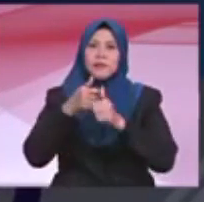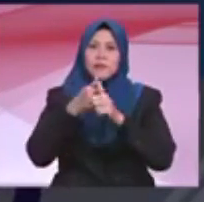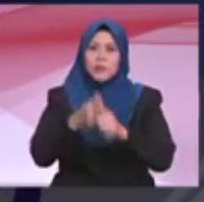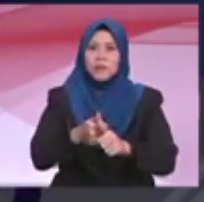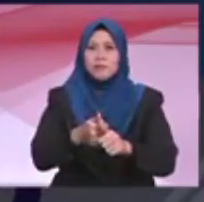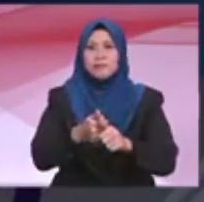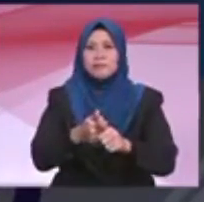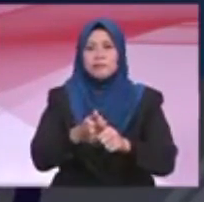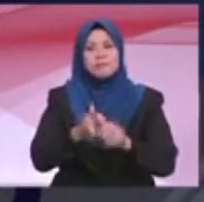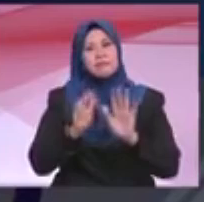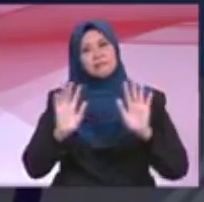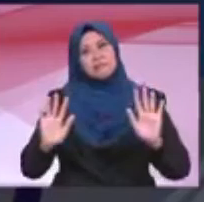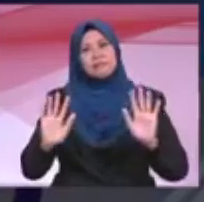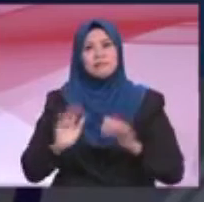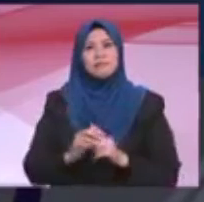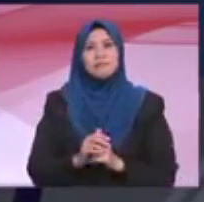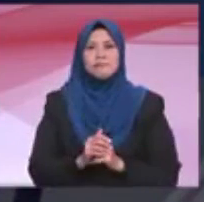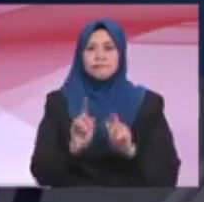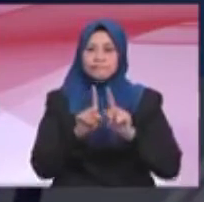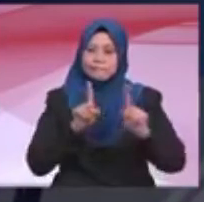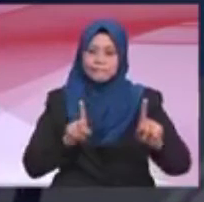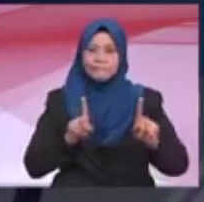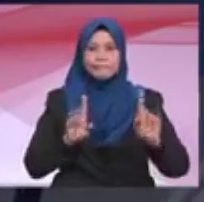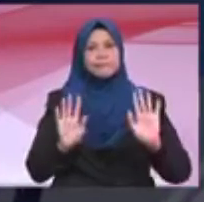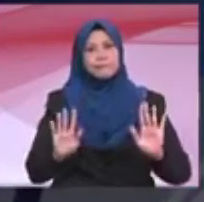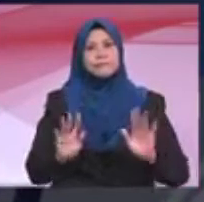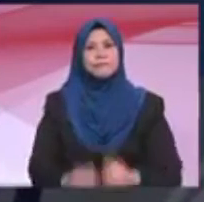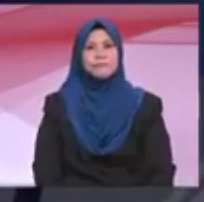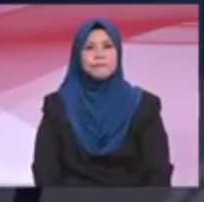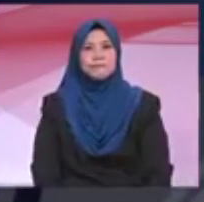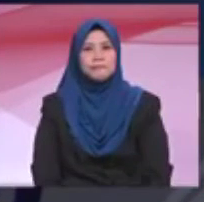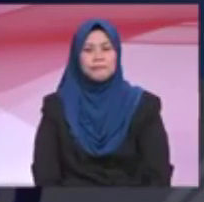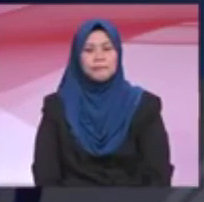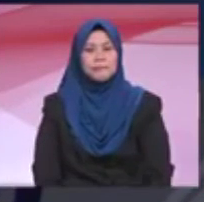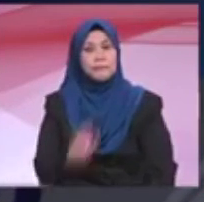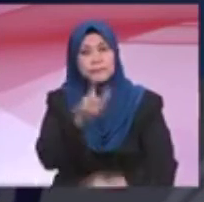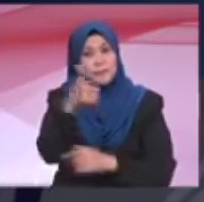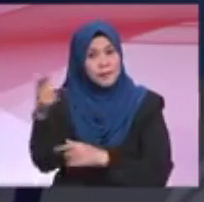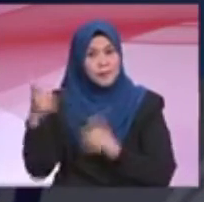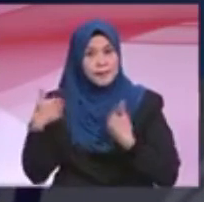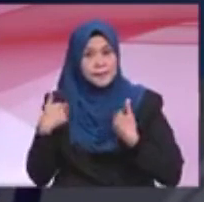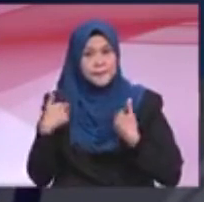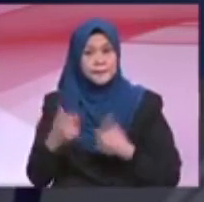berdasarkan penjarakan fizikal tersebut. Okey? Ada lagi?